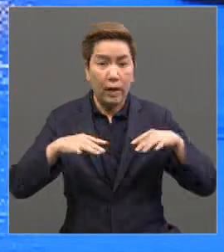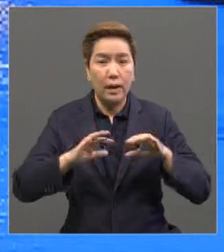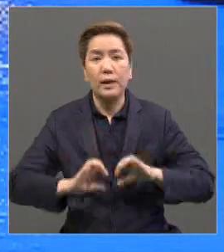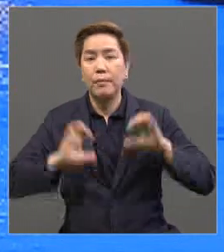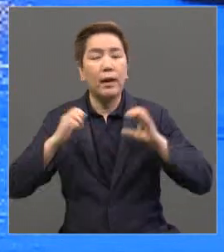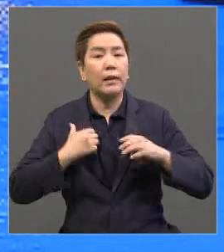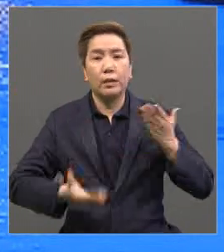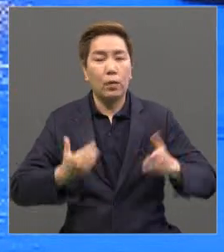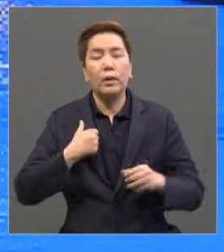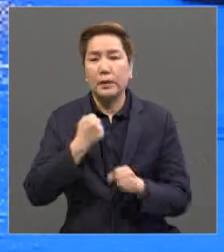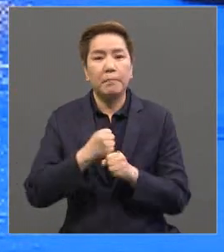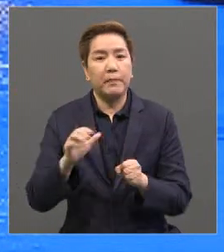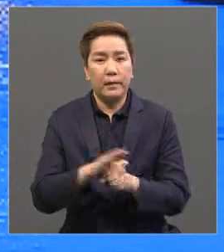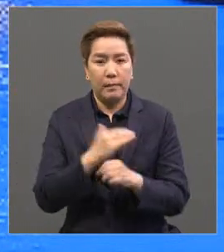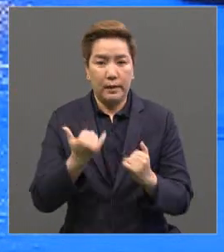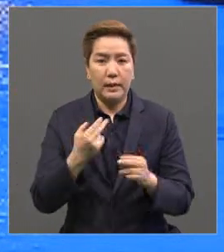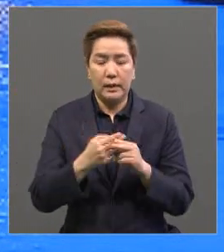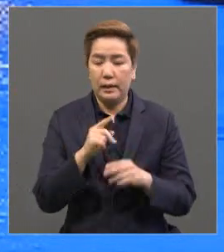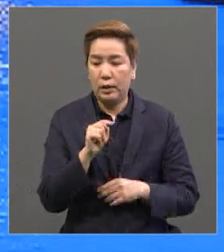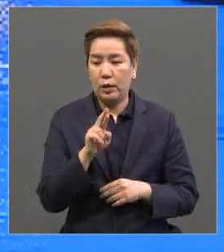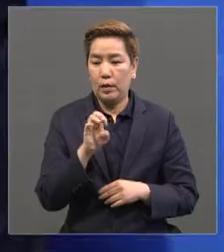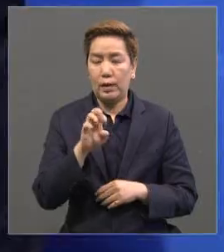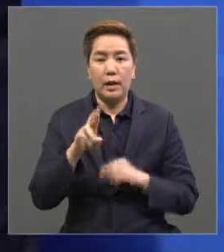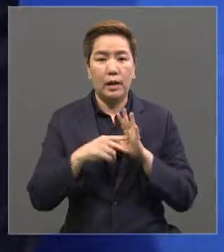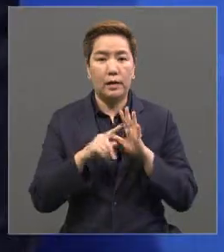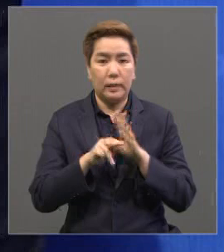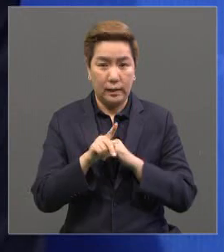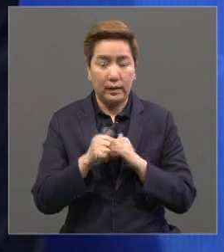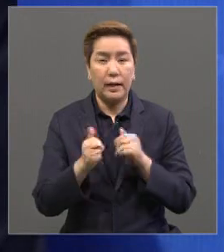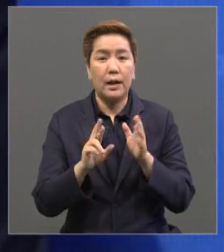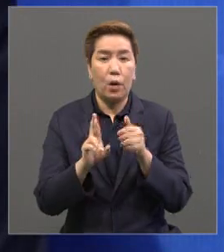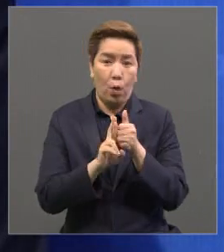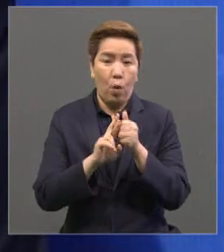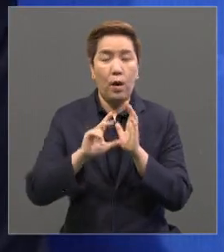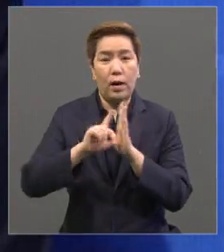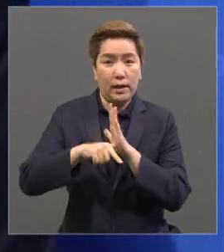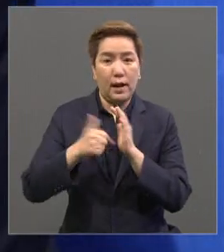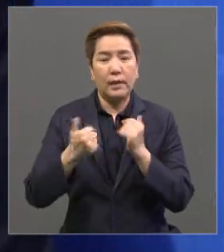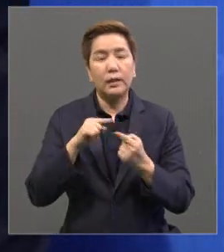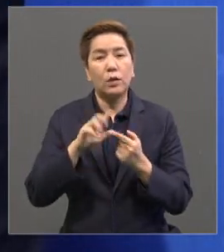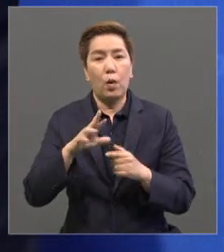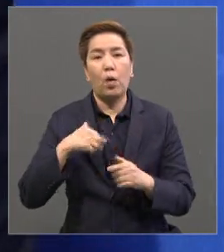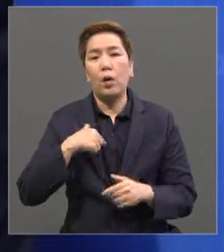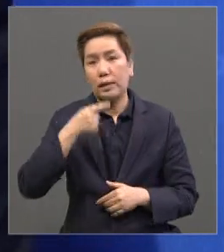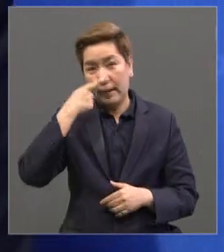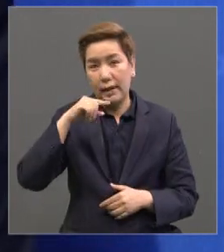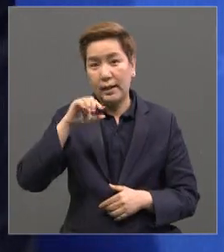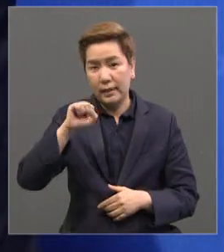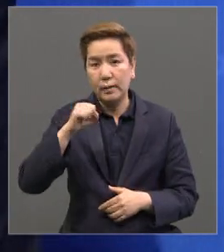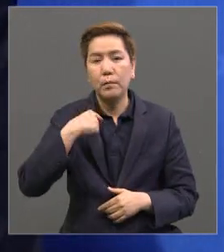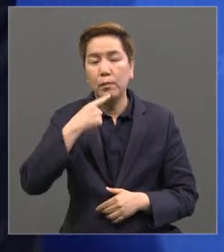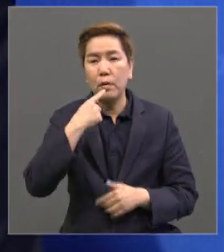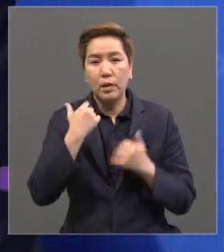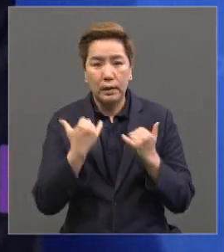เป็นฝ่ายค้านหรือรัฐบาลก็ตามนายตรีรัตน์ศิริจันทรโรภาสรองเลขาธิการพรรคไทยสร้างไทยนะครับวันนี้ได้แถลงถึง